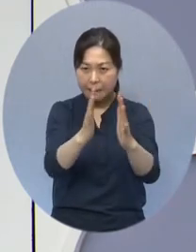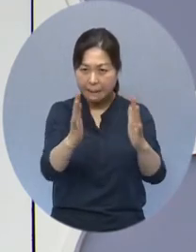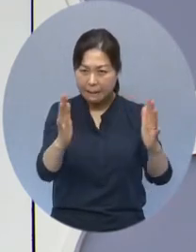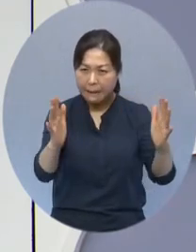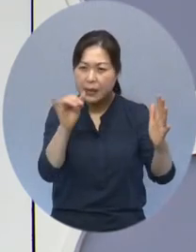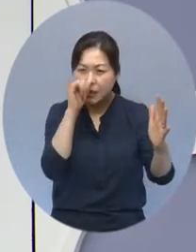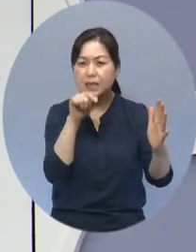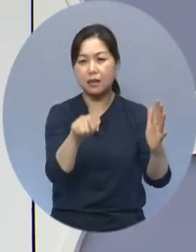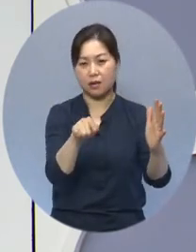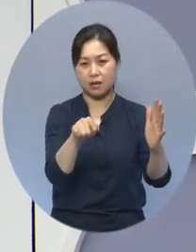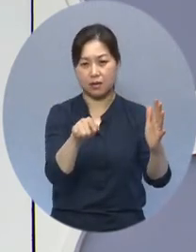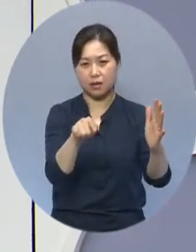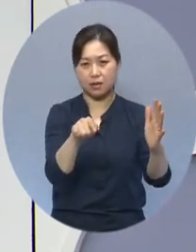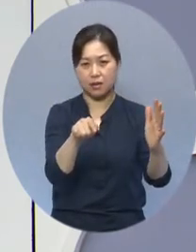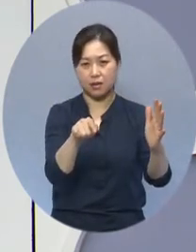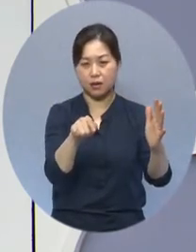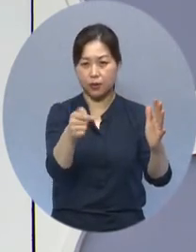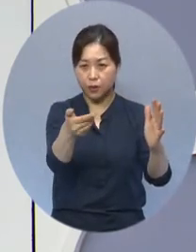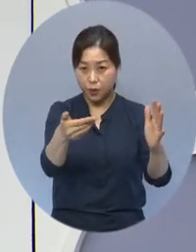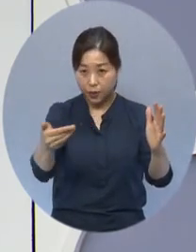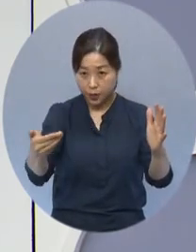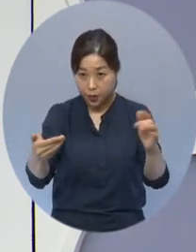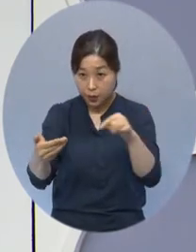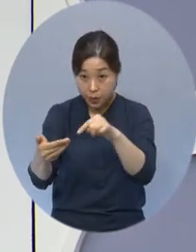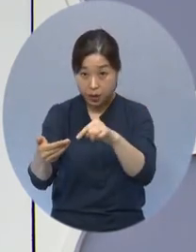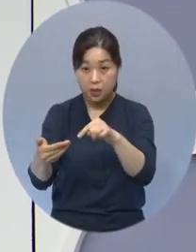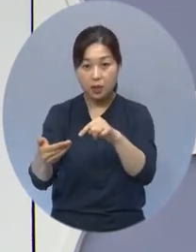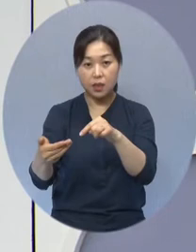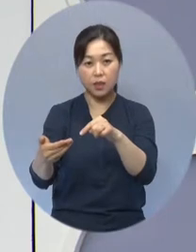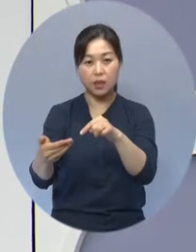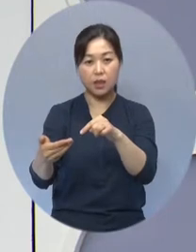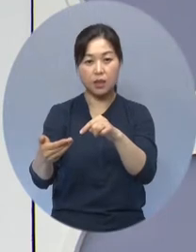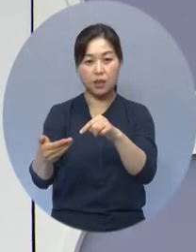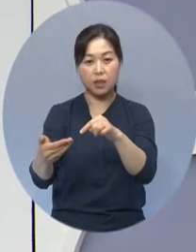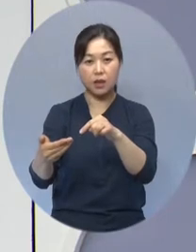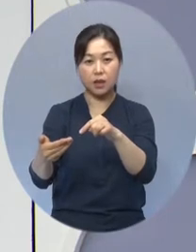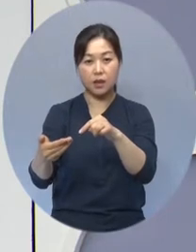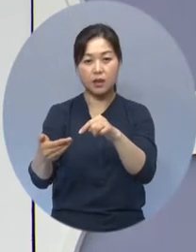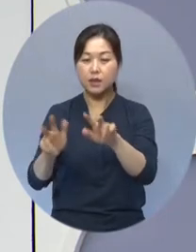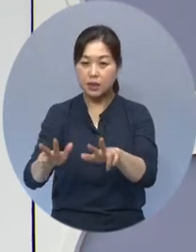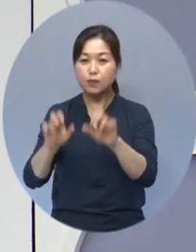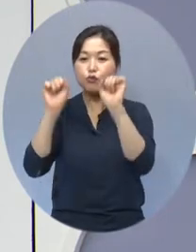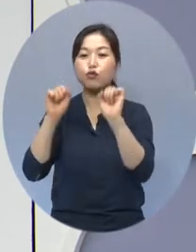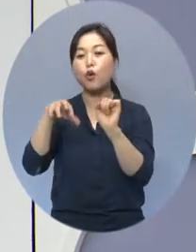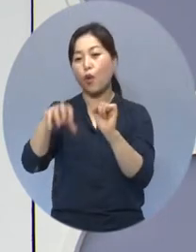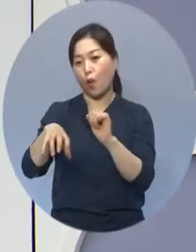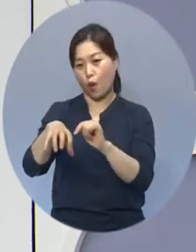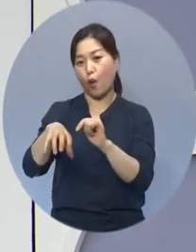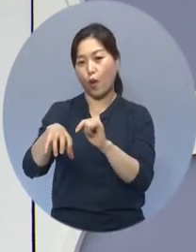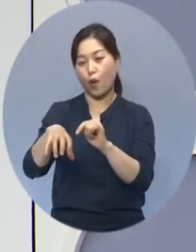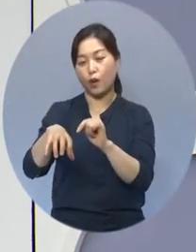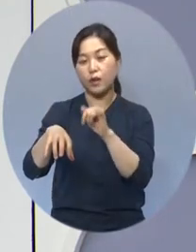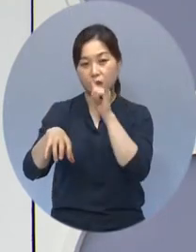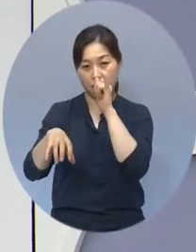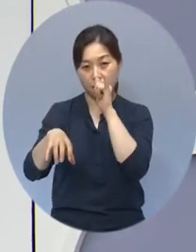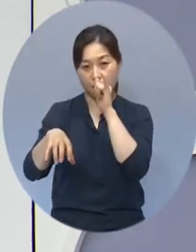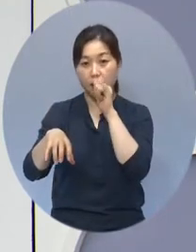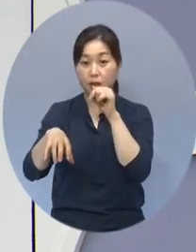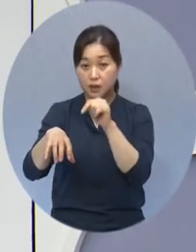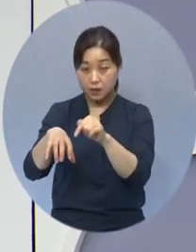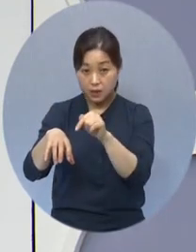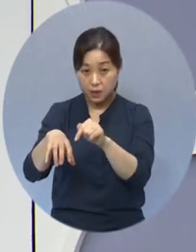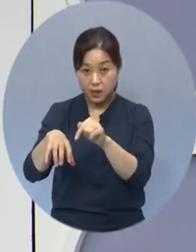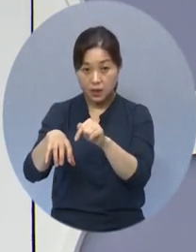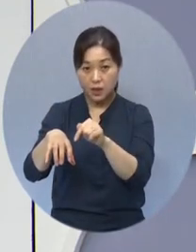네. 그리고 이제 그 밑으로 좀 내려다 보면 지금은 이제 운동장으로 쓰고 있는데 그